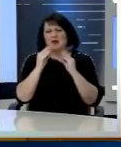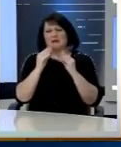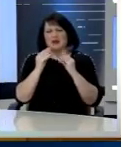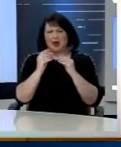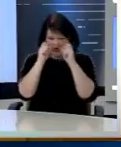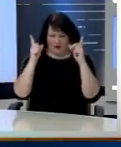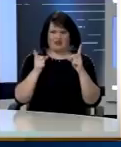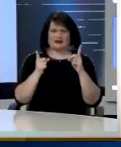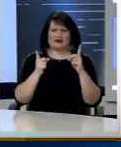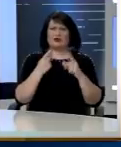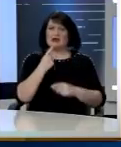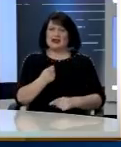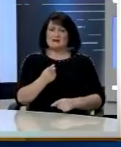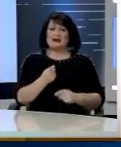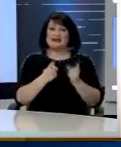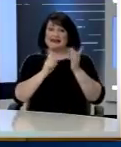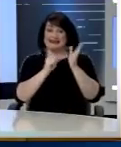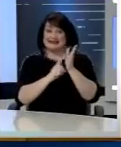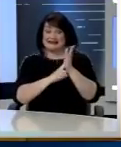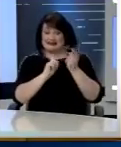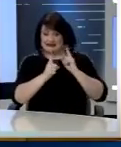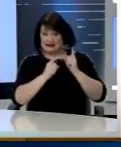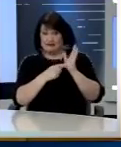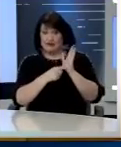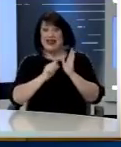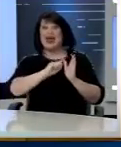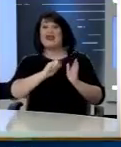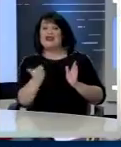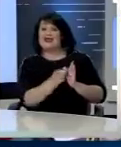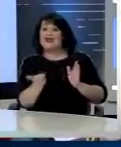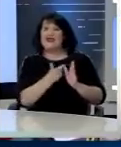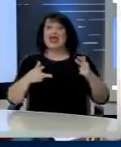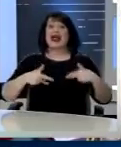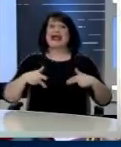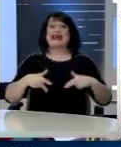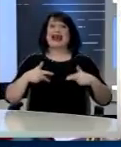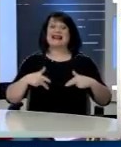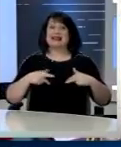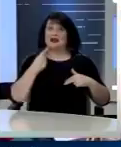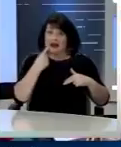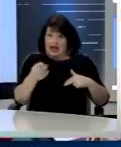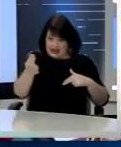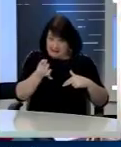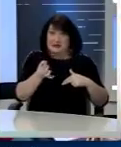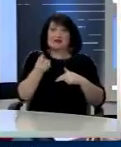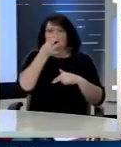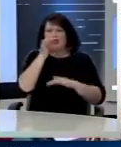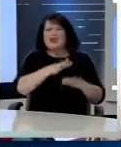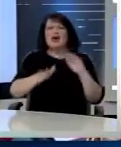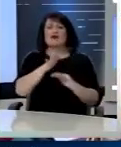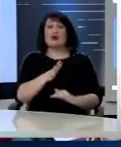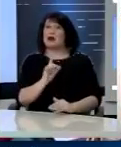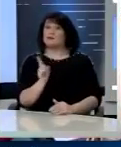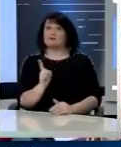Παρουσιάστε μία καθόλου νόμιμη συμφωνία διακρατική πώλησης πυρομαχικών ως διαφθορά. Είναι